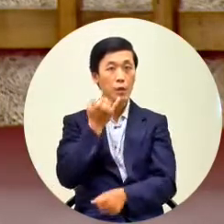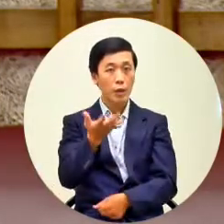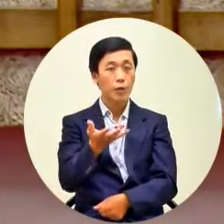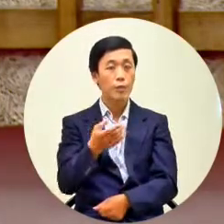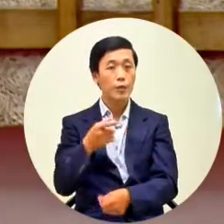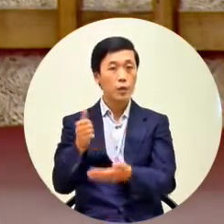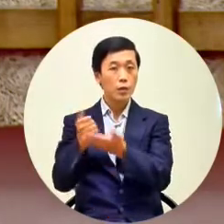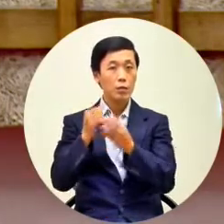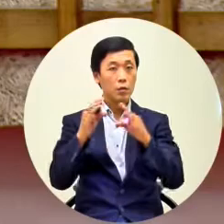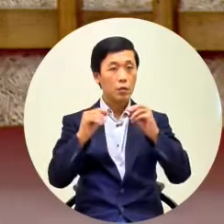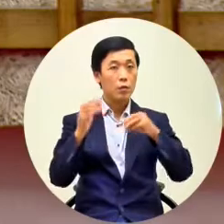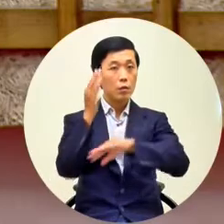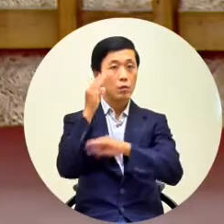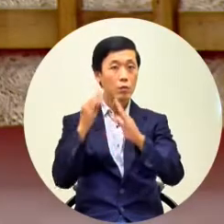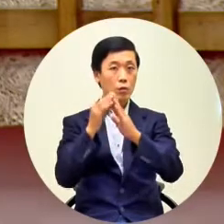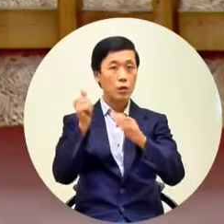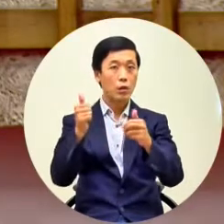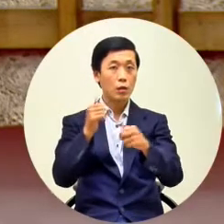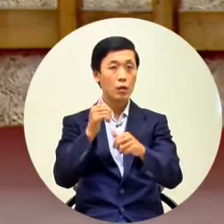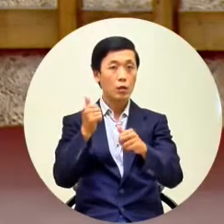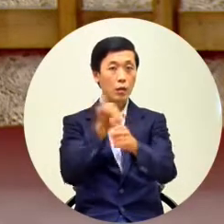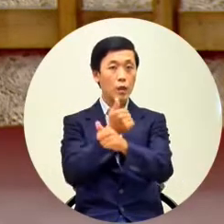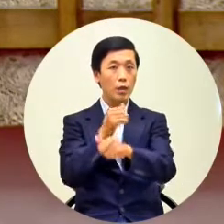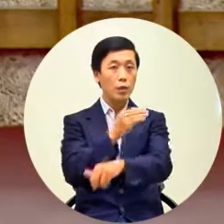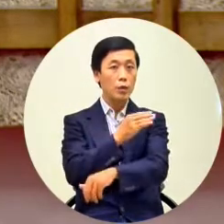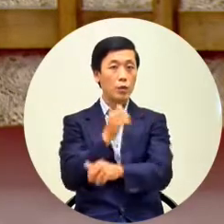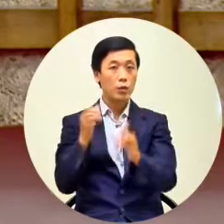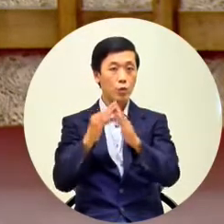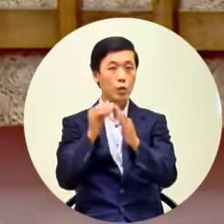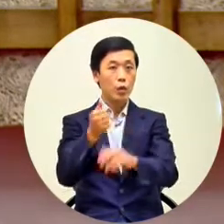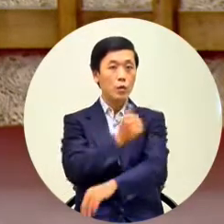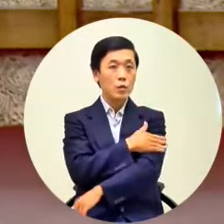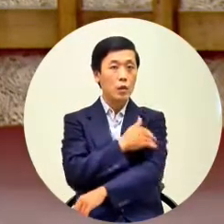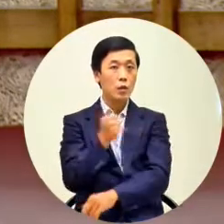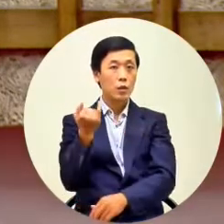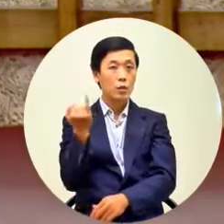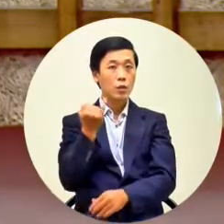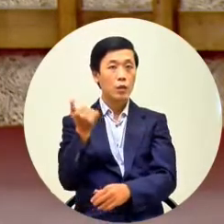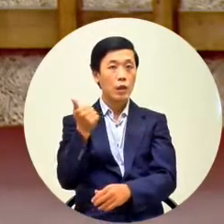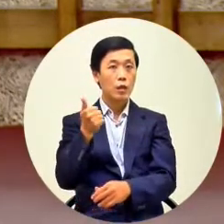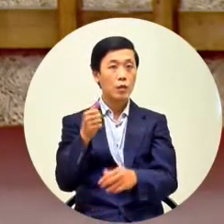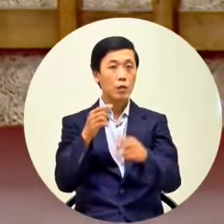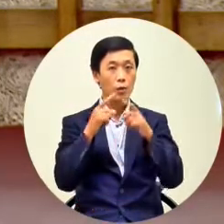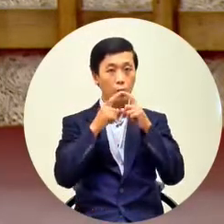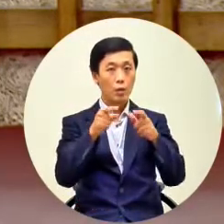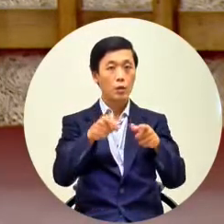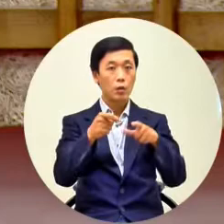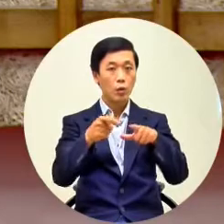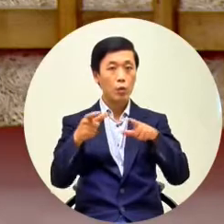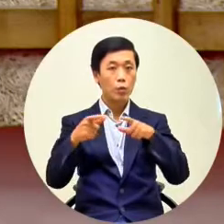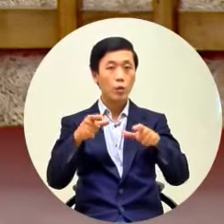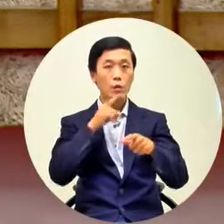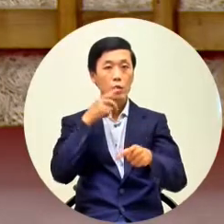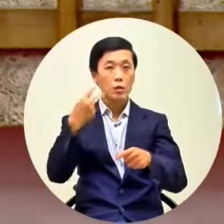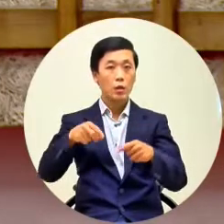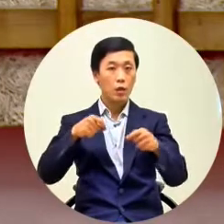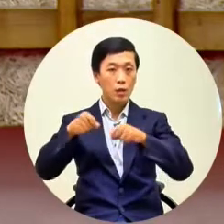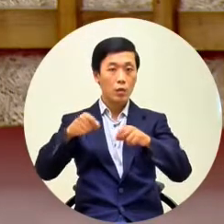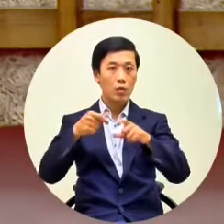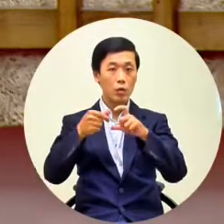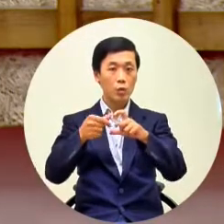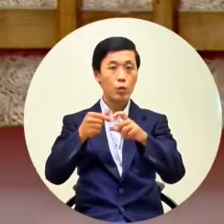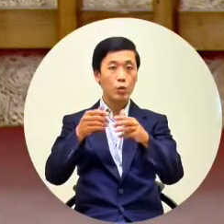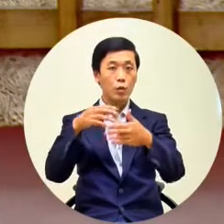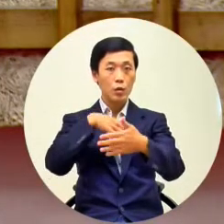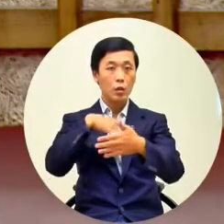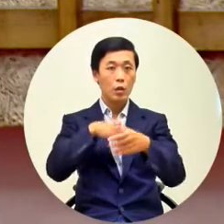震局陈代理局长答复。 好，谢谢主席，谢谢林议员。那这个公园它是在从化区内的， 对， 依照